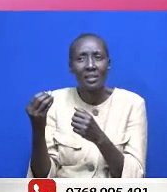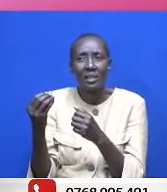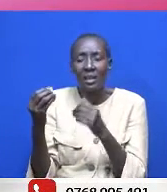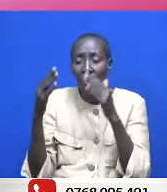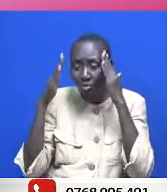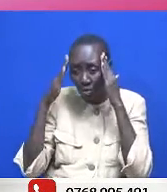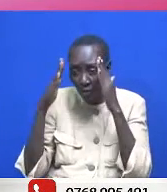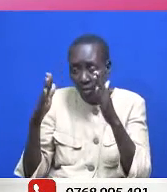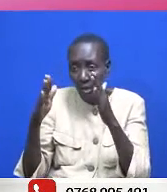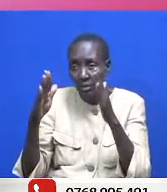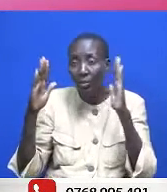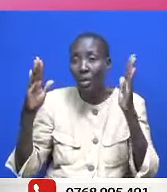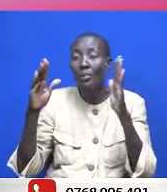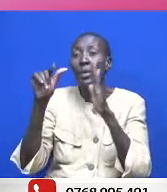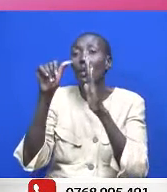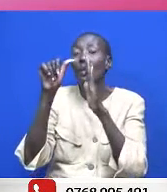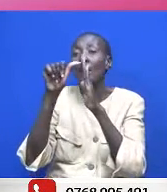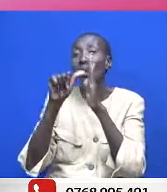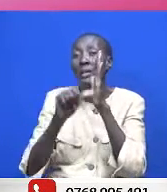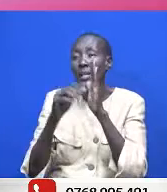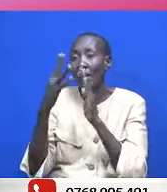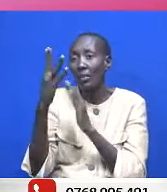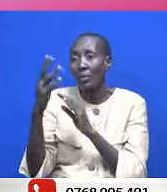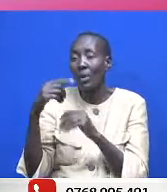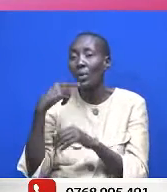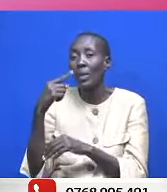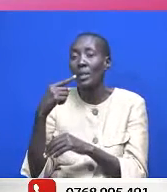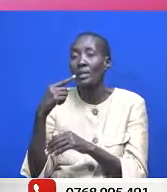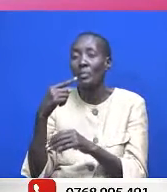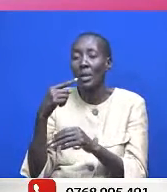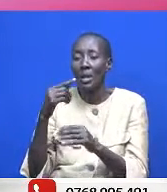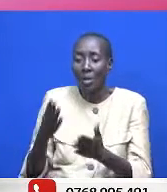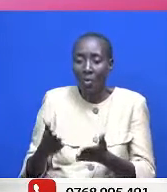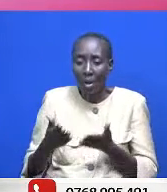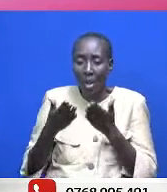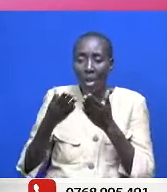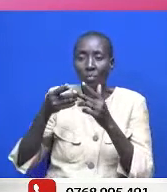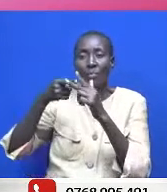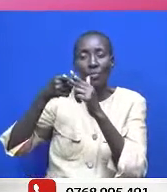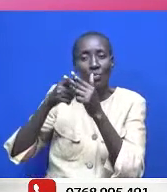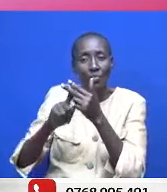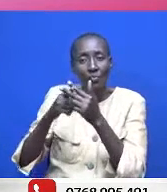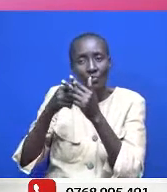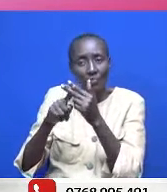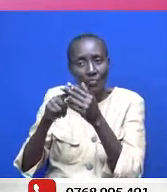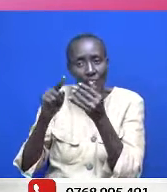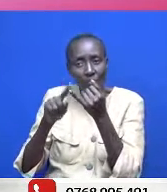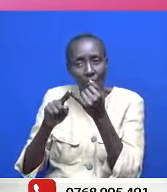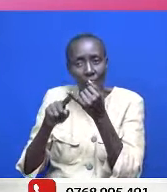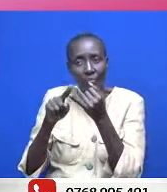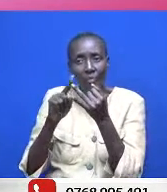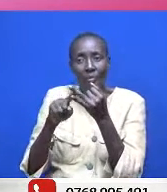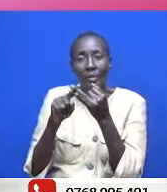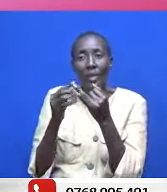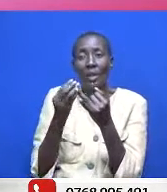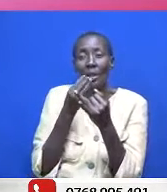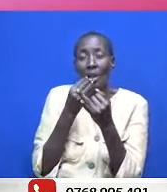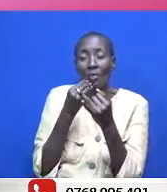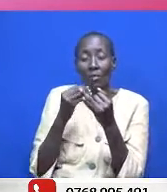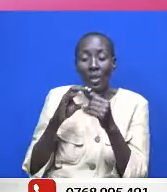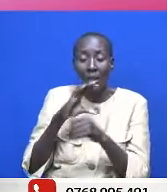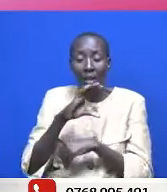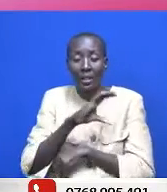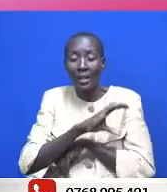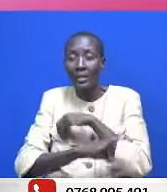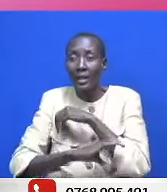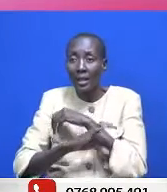Four agenda, tulikuwa wanasema kwamba tunataka kuwezesha viwanda, tunataka tuangalie mambo ya vyakula, kwamba tuwe na nchi ambayo